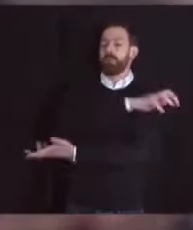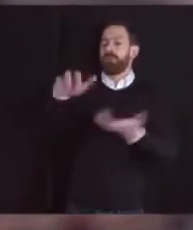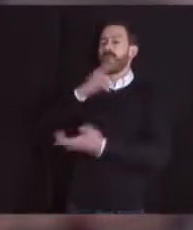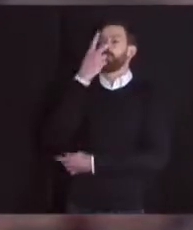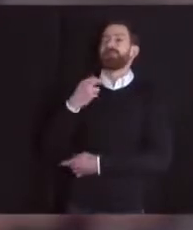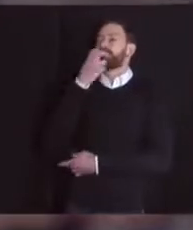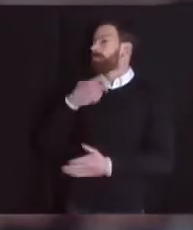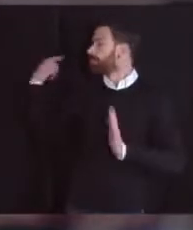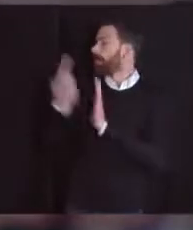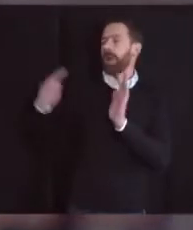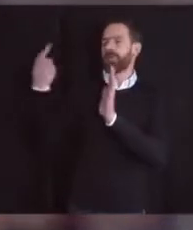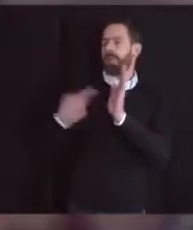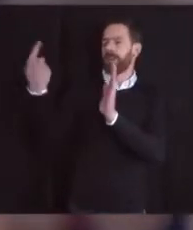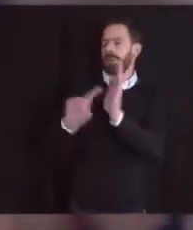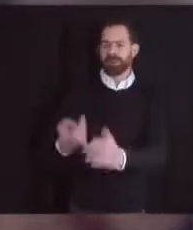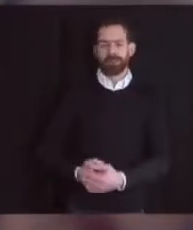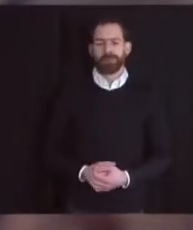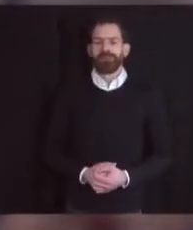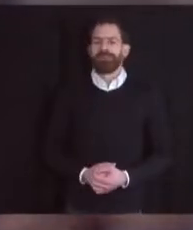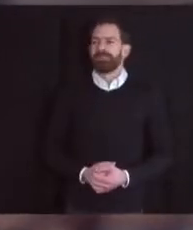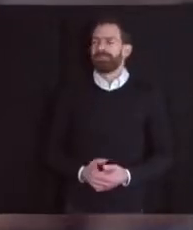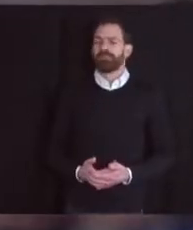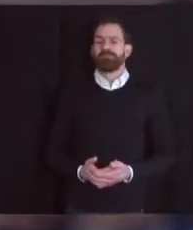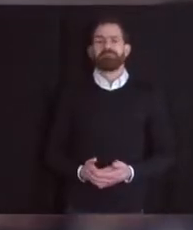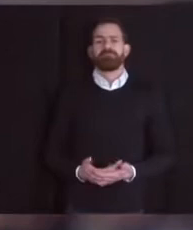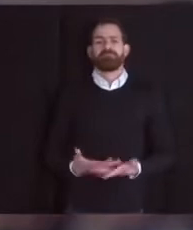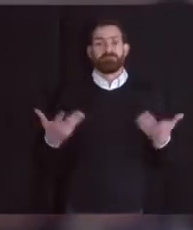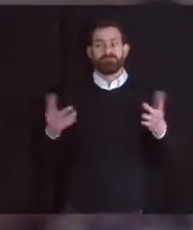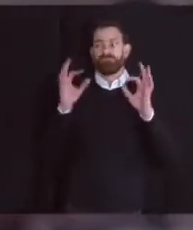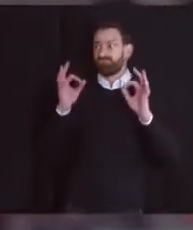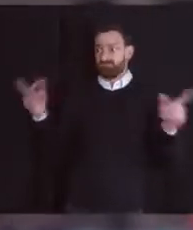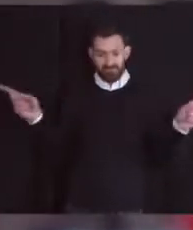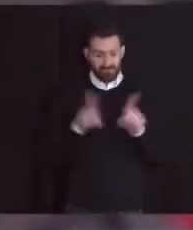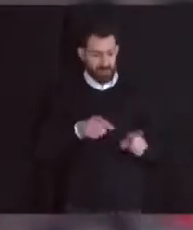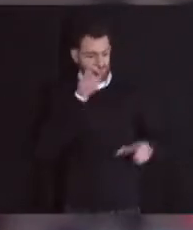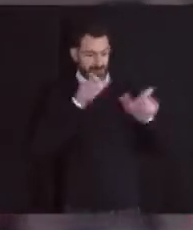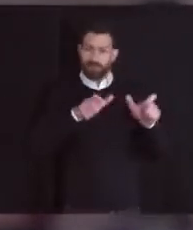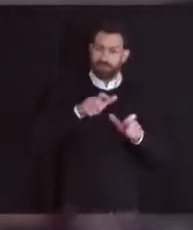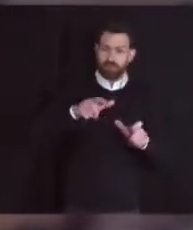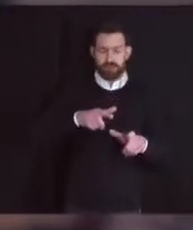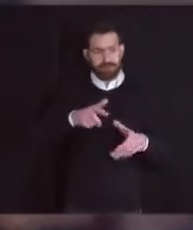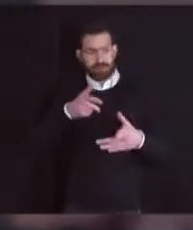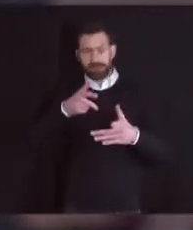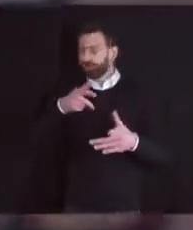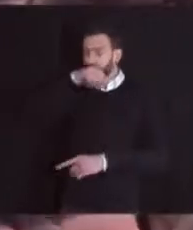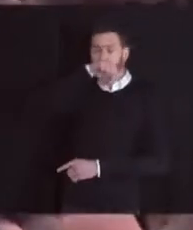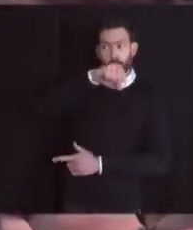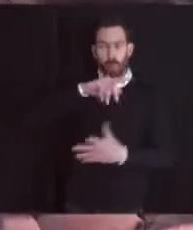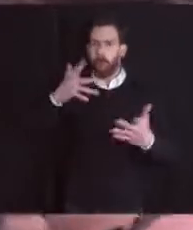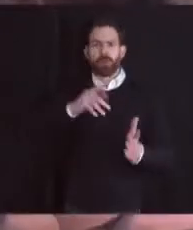toujours recommencée, comme la passion de ce peuple pour les droits universels des êtres